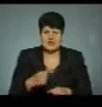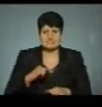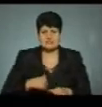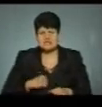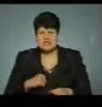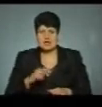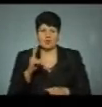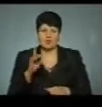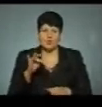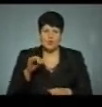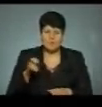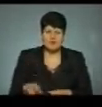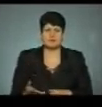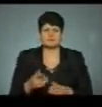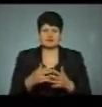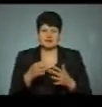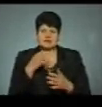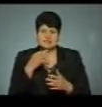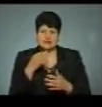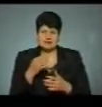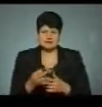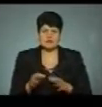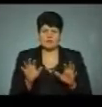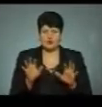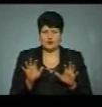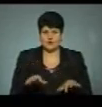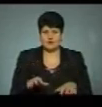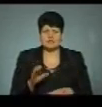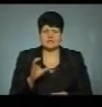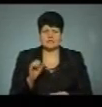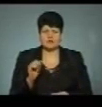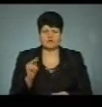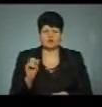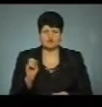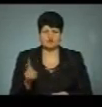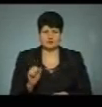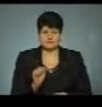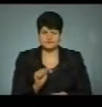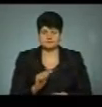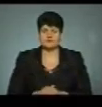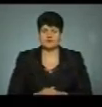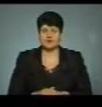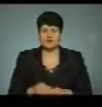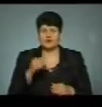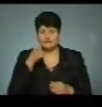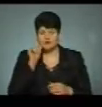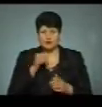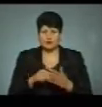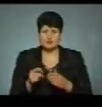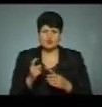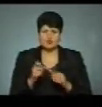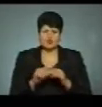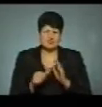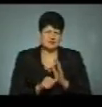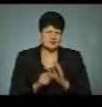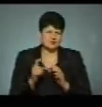і крупи, розповів голова благодійного фонду «Пам'ять і любов» Андрій Савчук. Вчора докупили 116 чи 120 ящиків